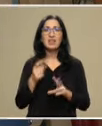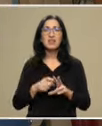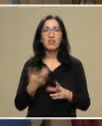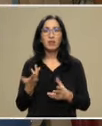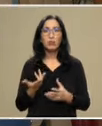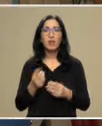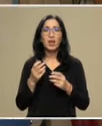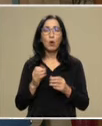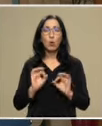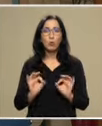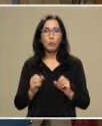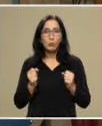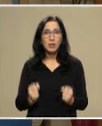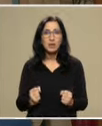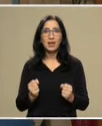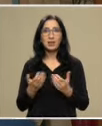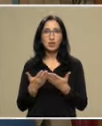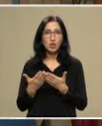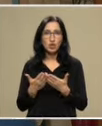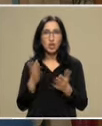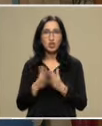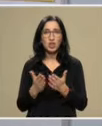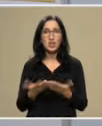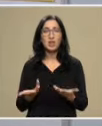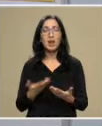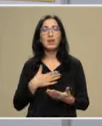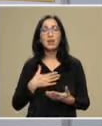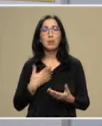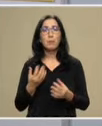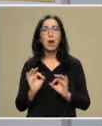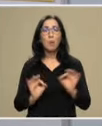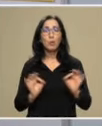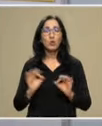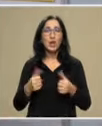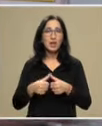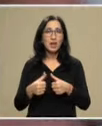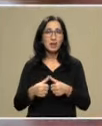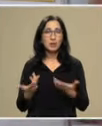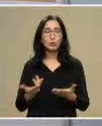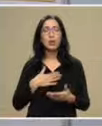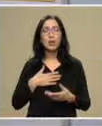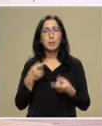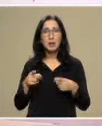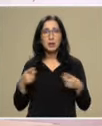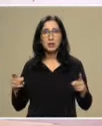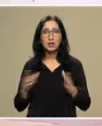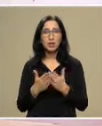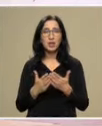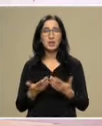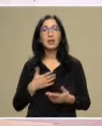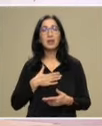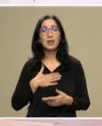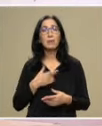за сядане, за четене на книги, да има модерна литература, също и стара, да има всякакъв вид и да